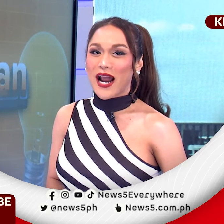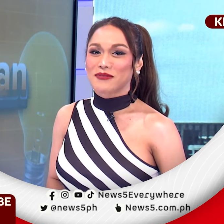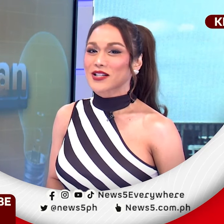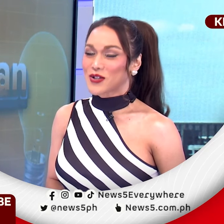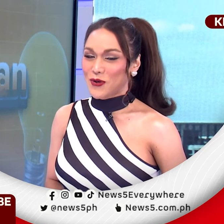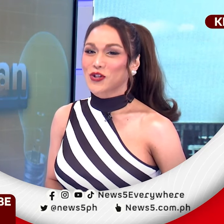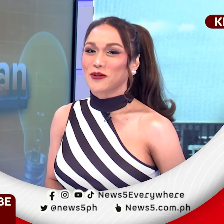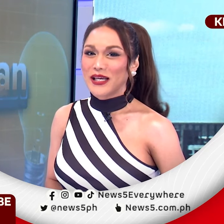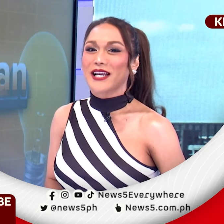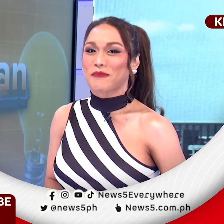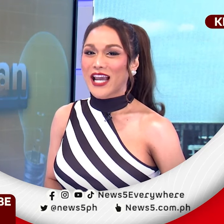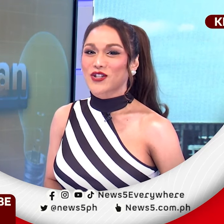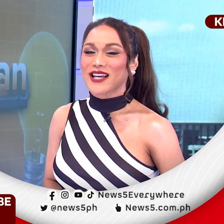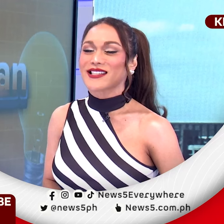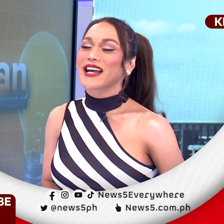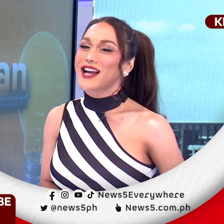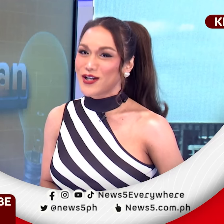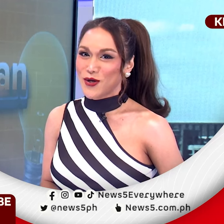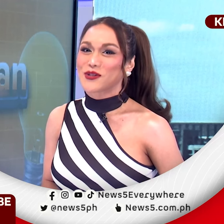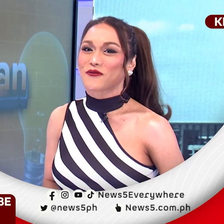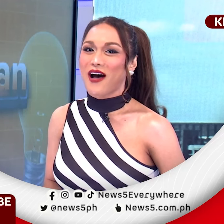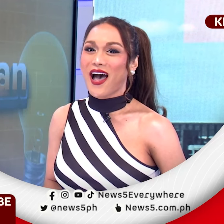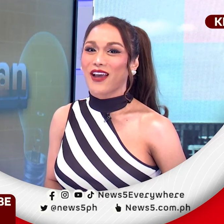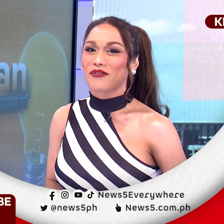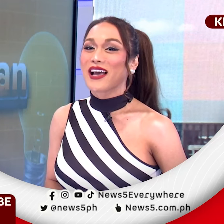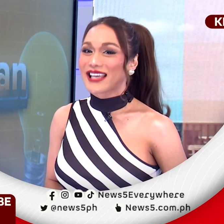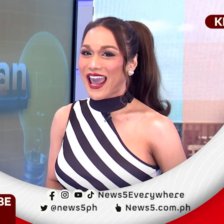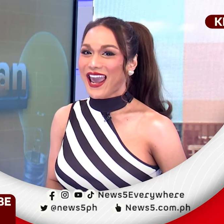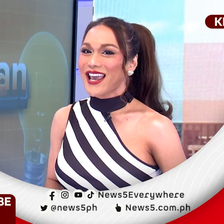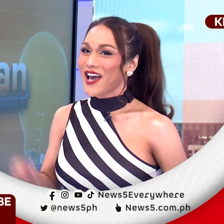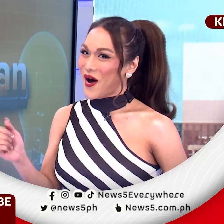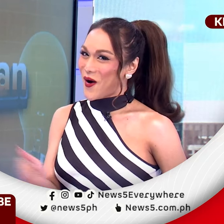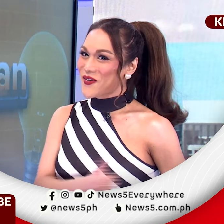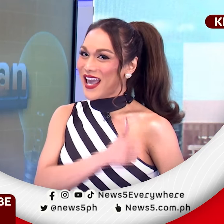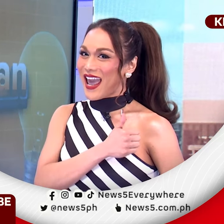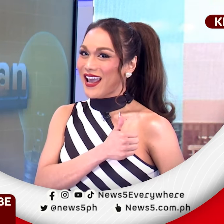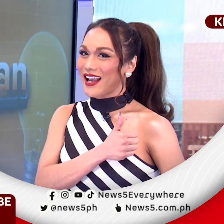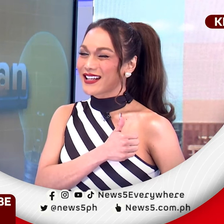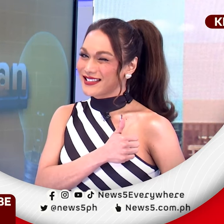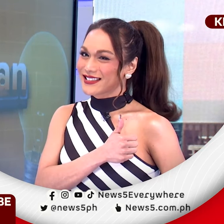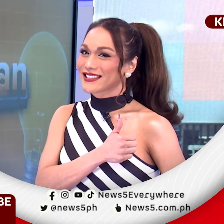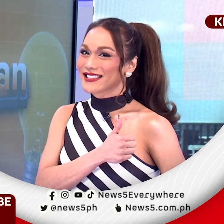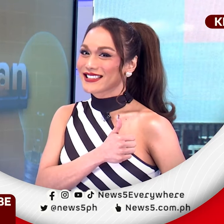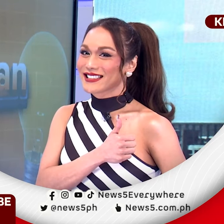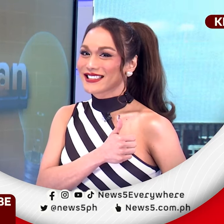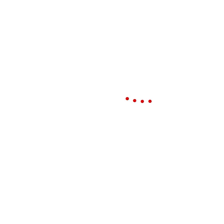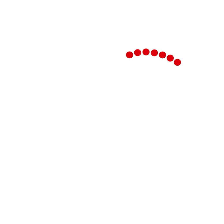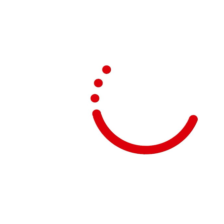mag-subscribe sa social media pages ng News 5. K? Okay.